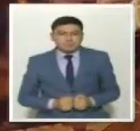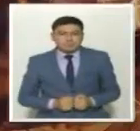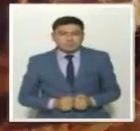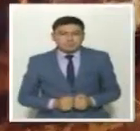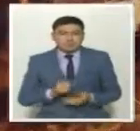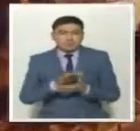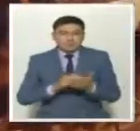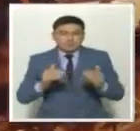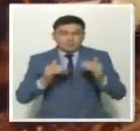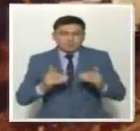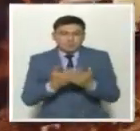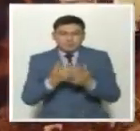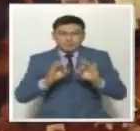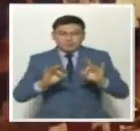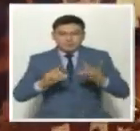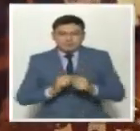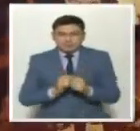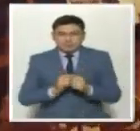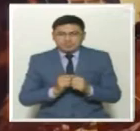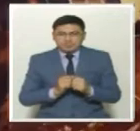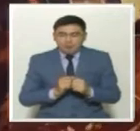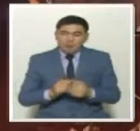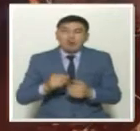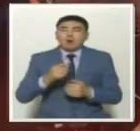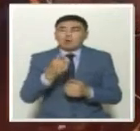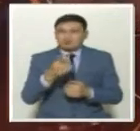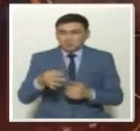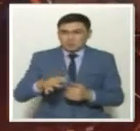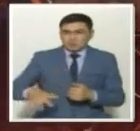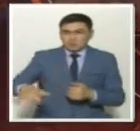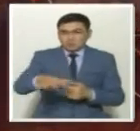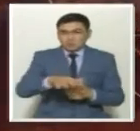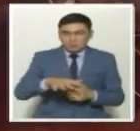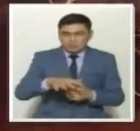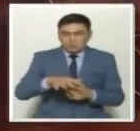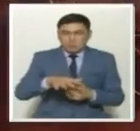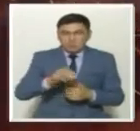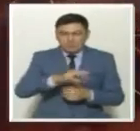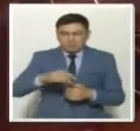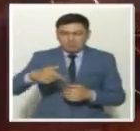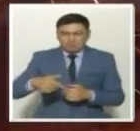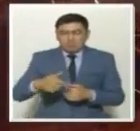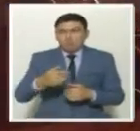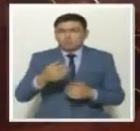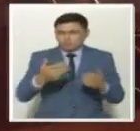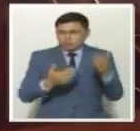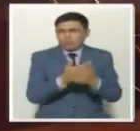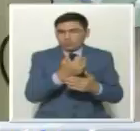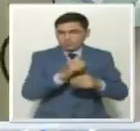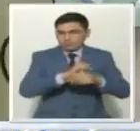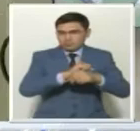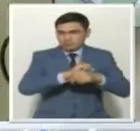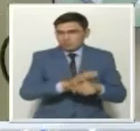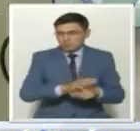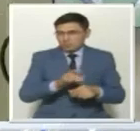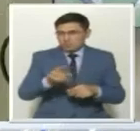Тақырып жалғастырамыз. Облыста коронавирустың тағы бір штаммы анықталып, екі маңғыстаулық жұқтырып үлгерді. Ета деп аталатын жаңа штамм ең алғаш 2020